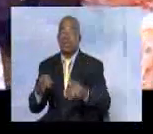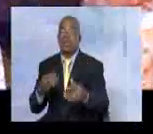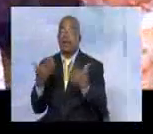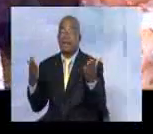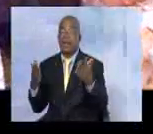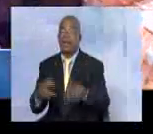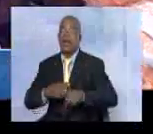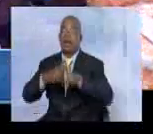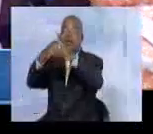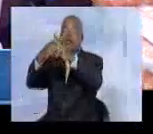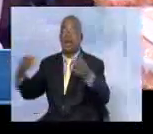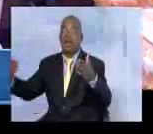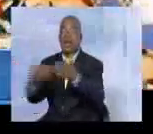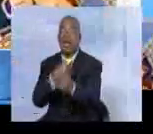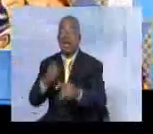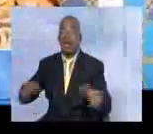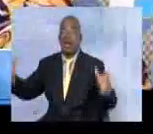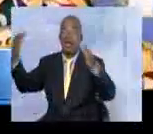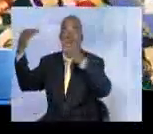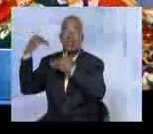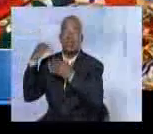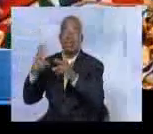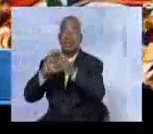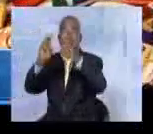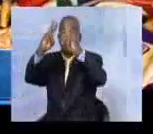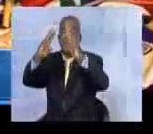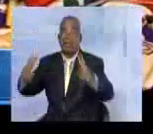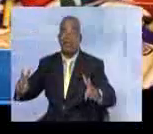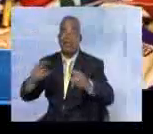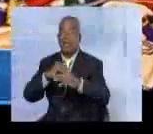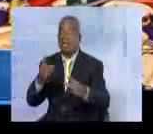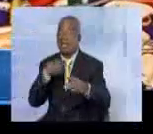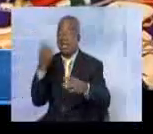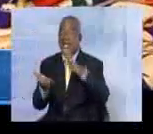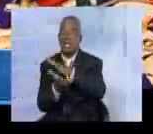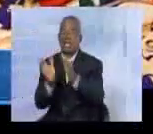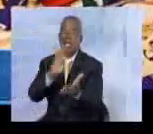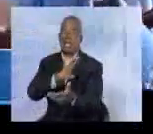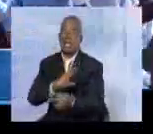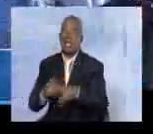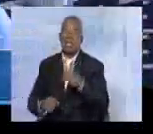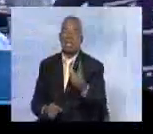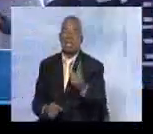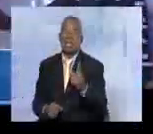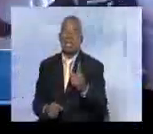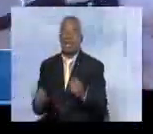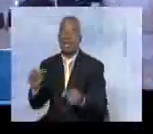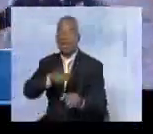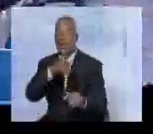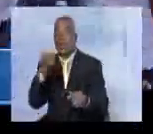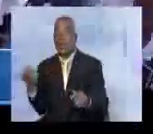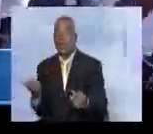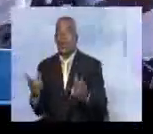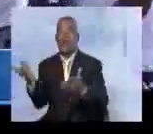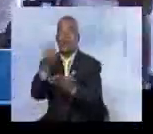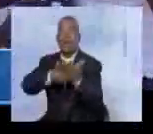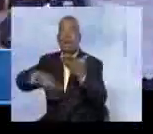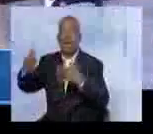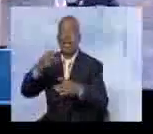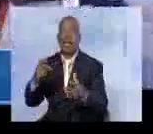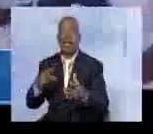nouveau chef du village et où Mankanga Pierre, désormais Nana Amante. Autre temps fort de cette